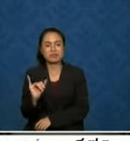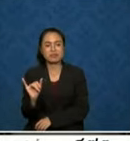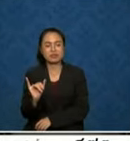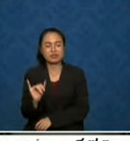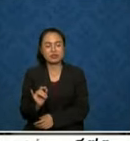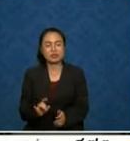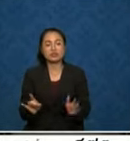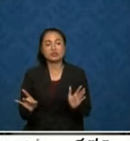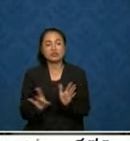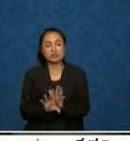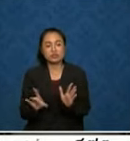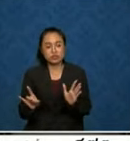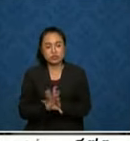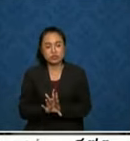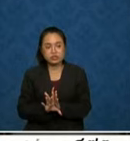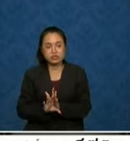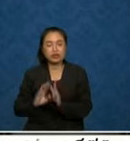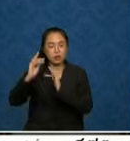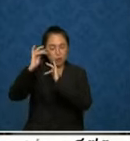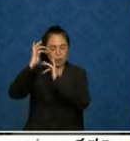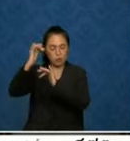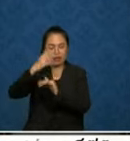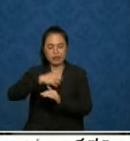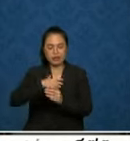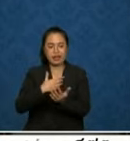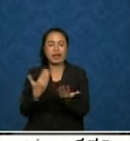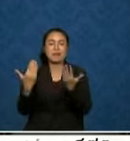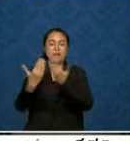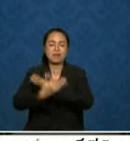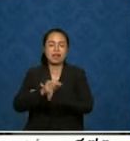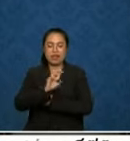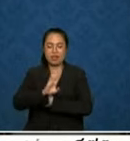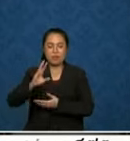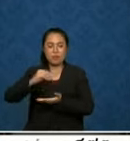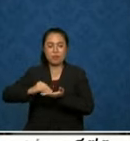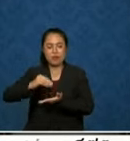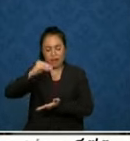านี้ทำให้แสงของความหวังที่เราจะเปลี่ยนประเทศนี้ด้วยระบบการศึกษา